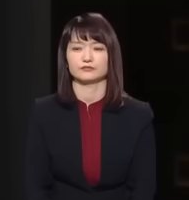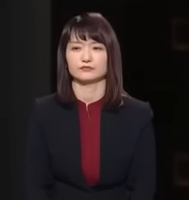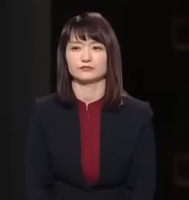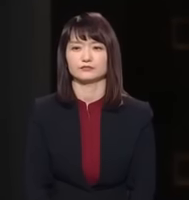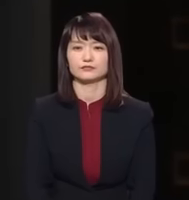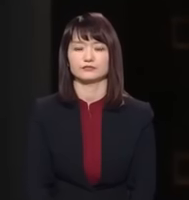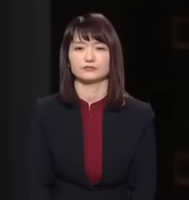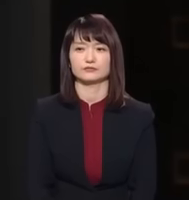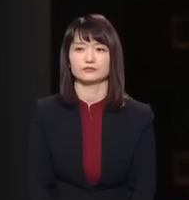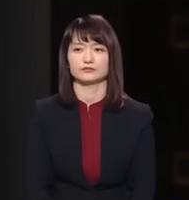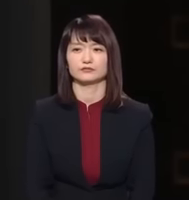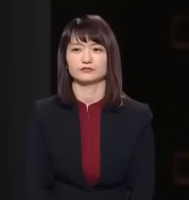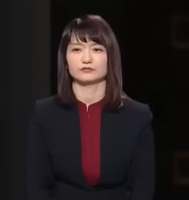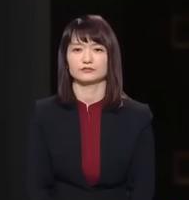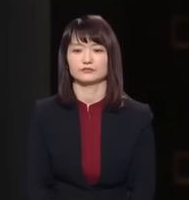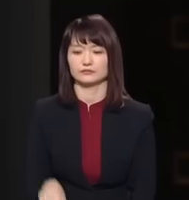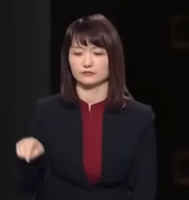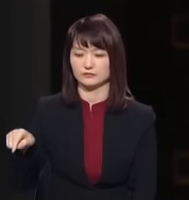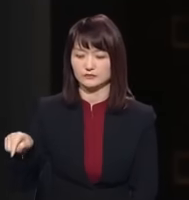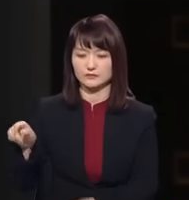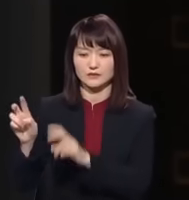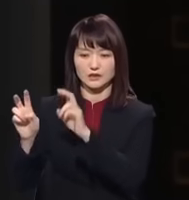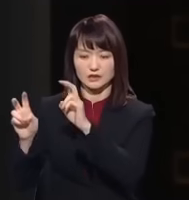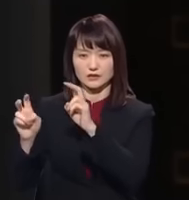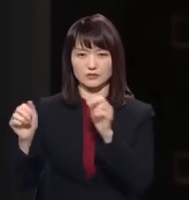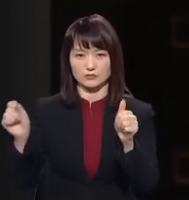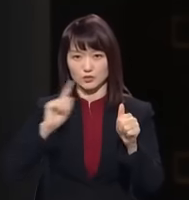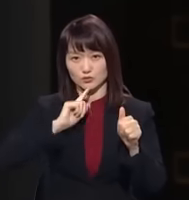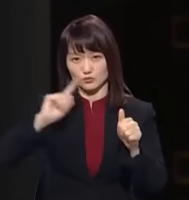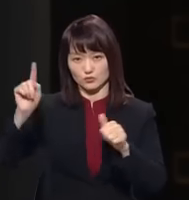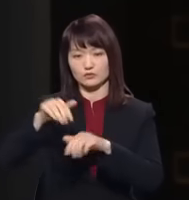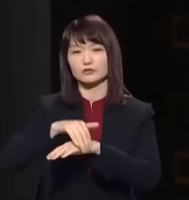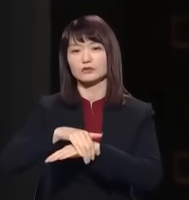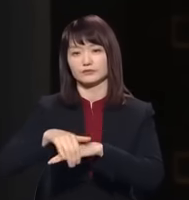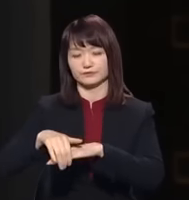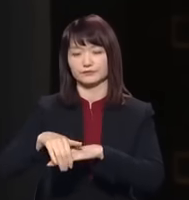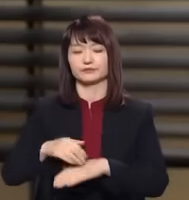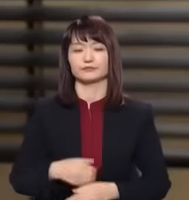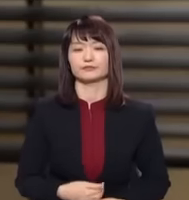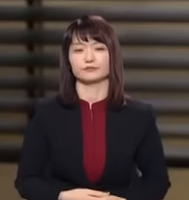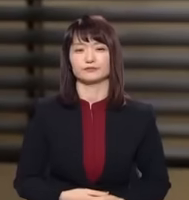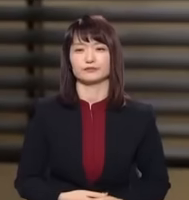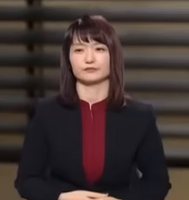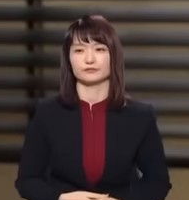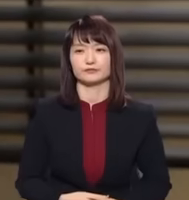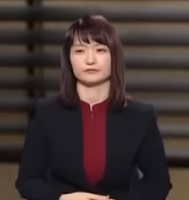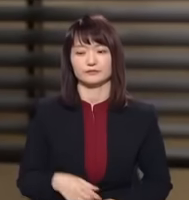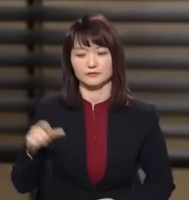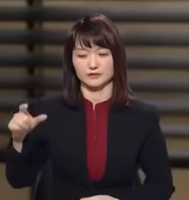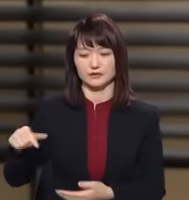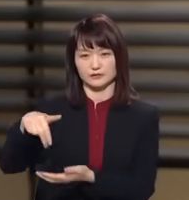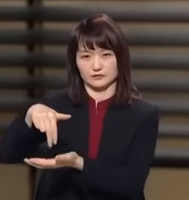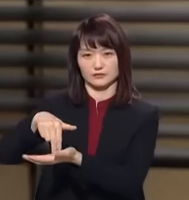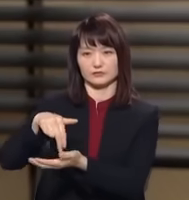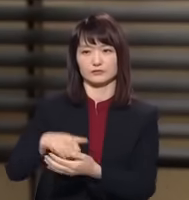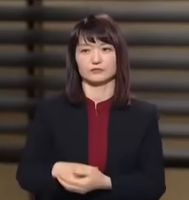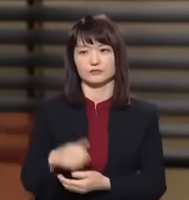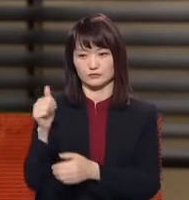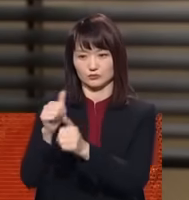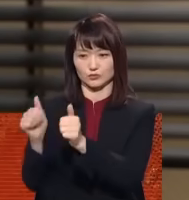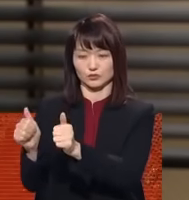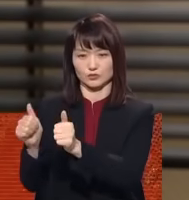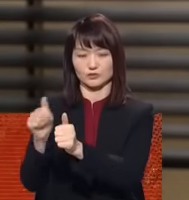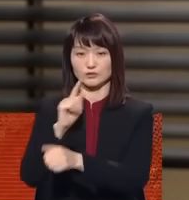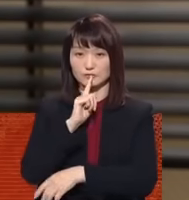그쪽에서도 걸겠다는 거네요, 지금? 강경한 입장을 보이고 있는 것으로 그렇게 나온 것이고요. 변호사가 저렇게